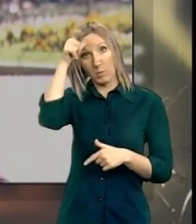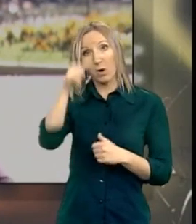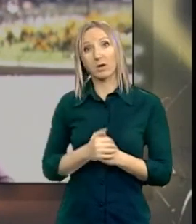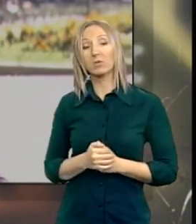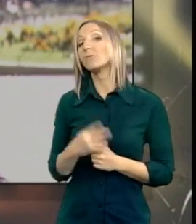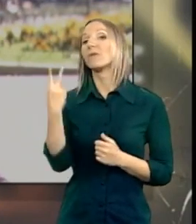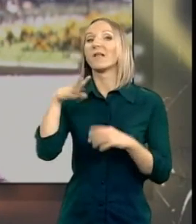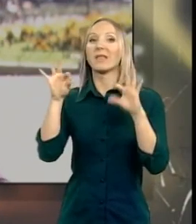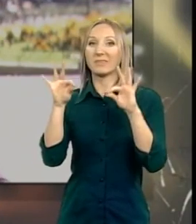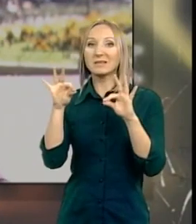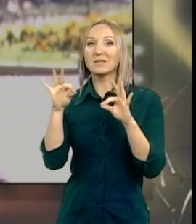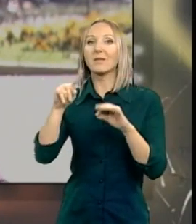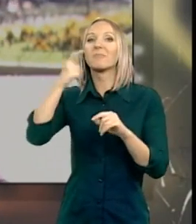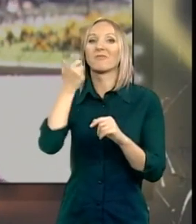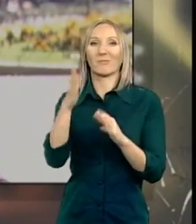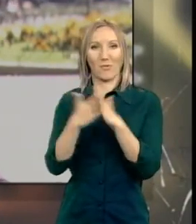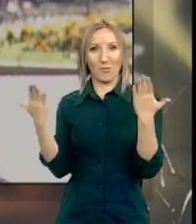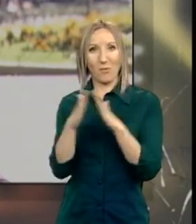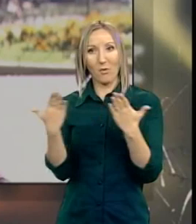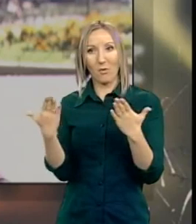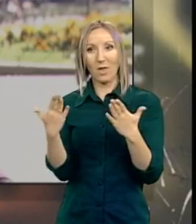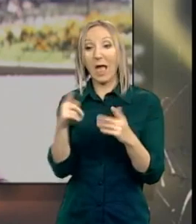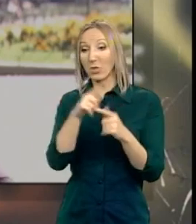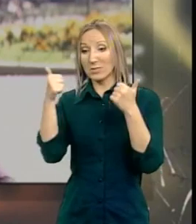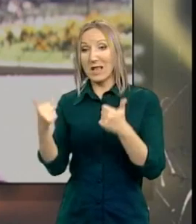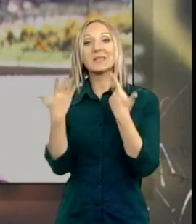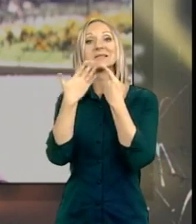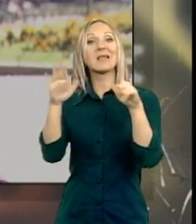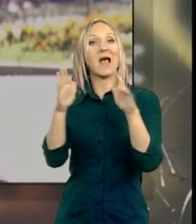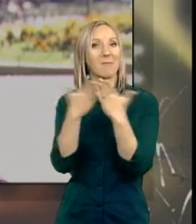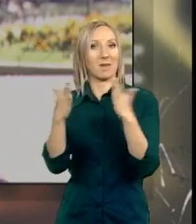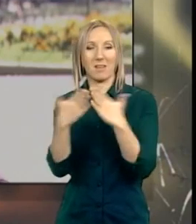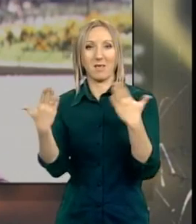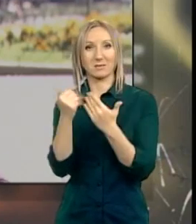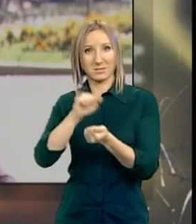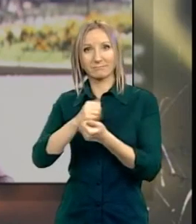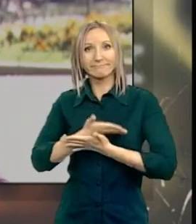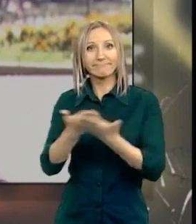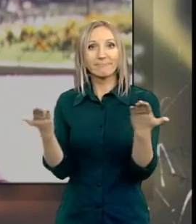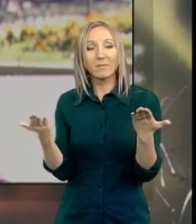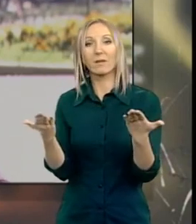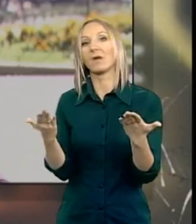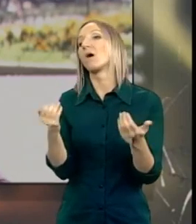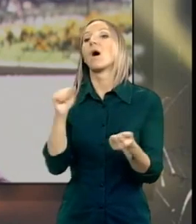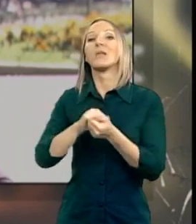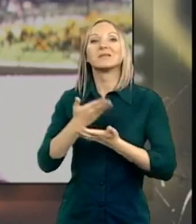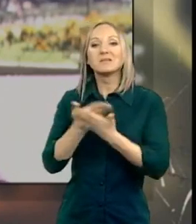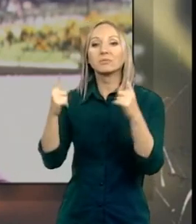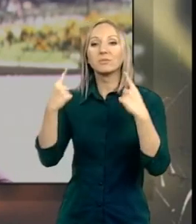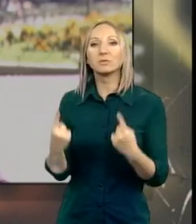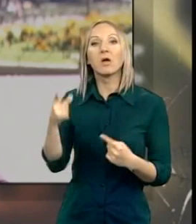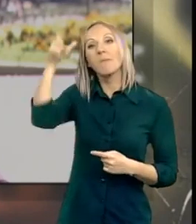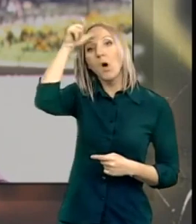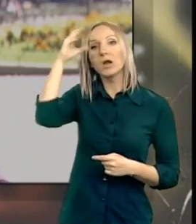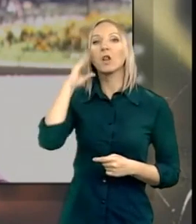izašao prvi broj, umeđu vremenu smo izdali 17 brojeva. Distribucija magazina postoji u Beogradu, u